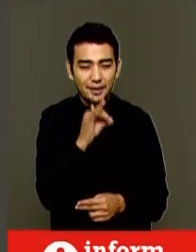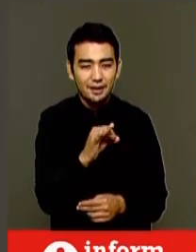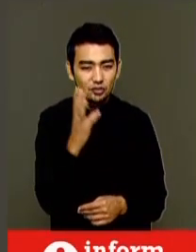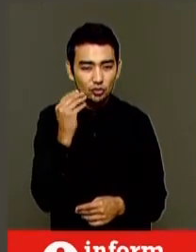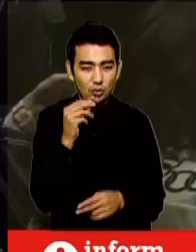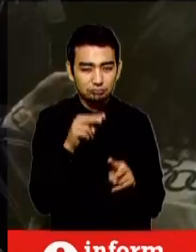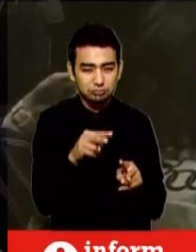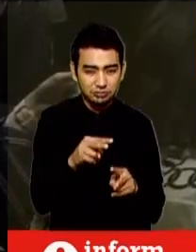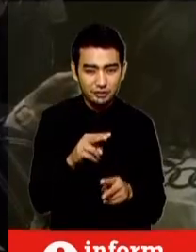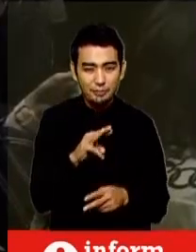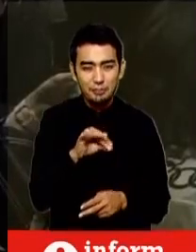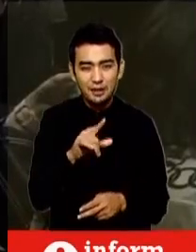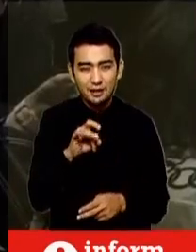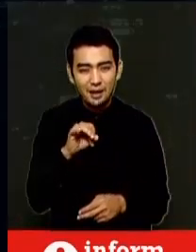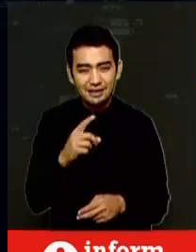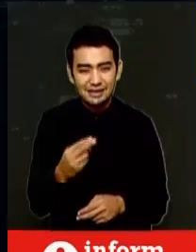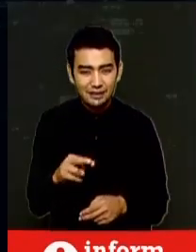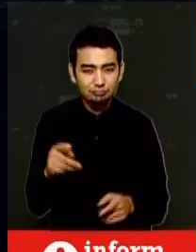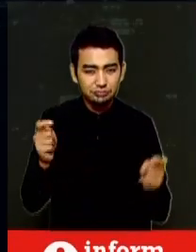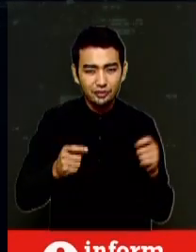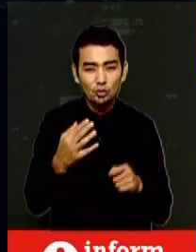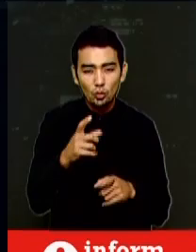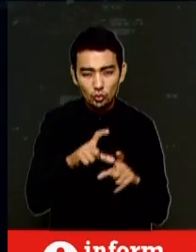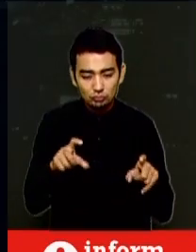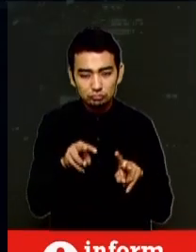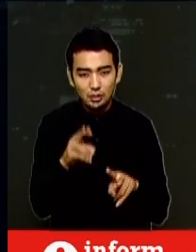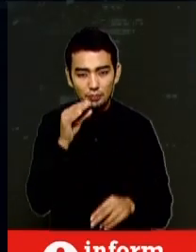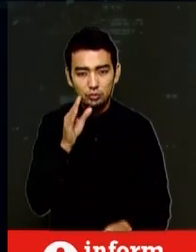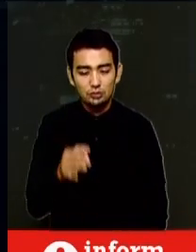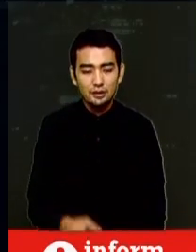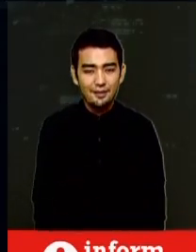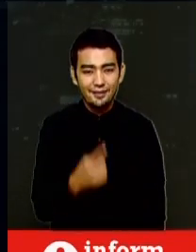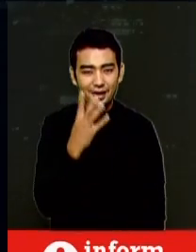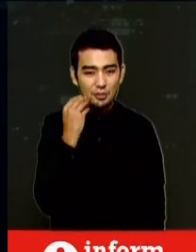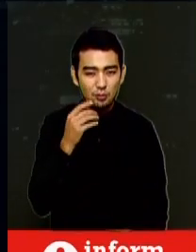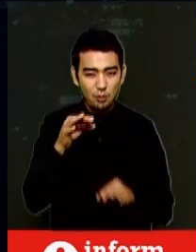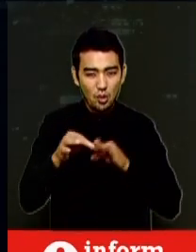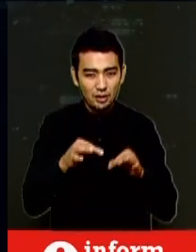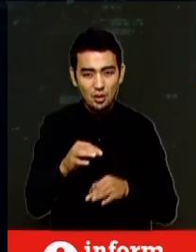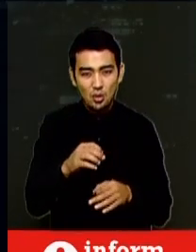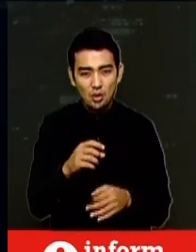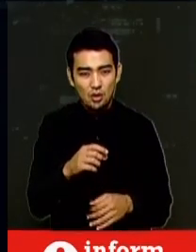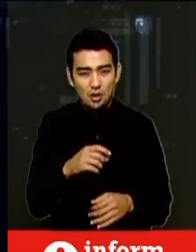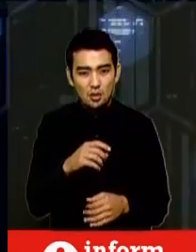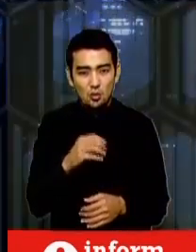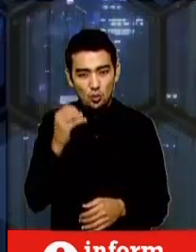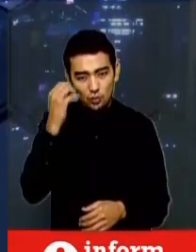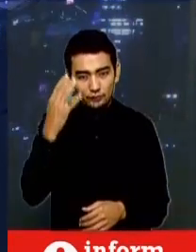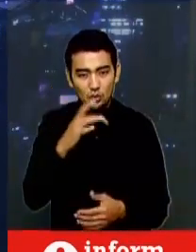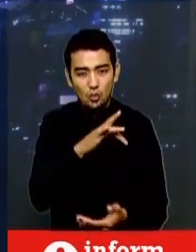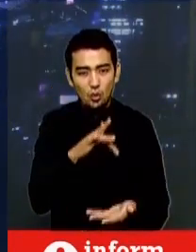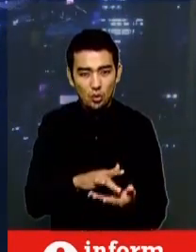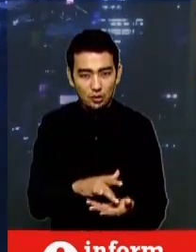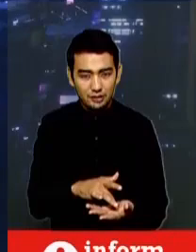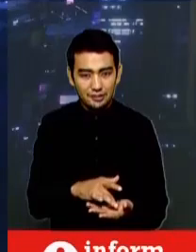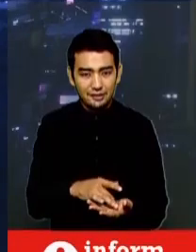отслеживание миграционных потоков Один из таких алматинских проектов международном конкурсе умный город стал бронзовым